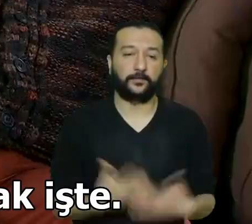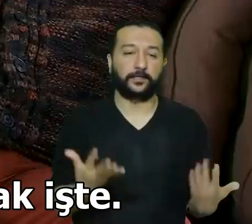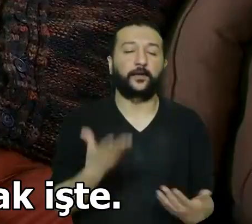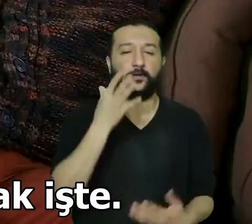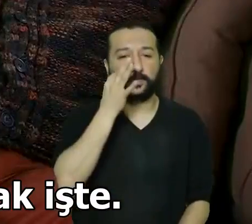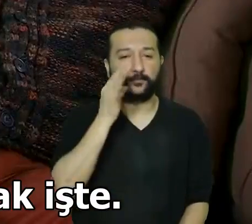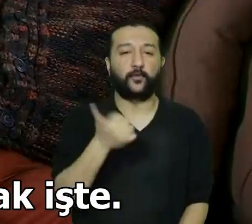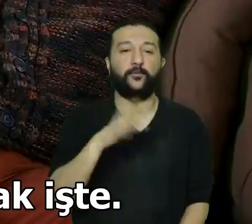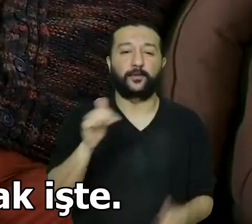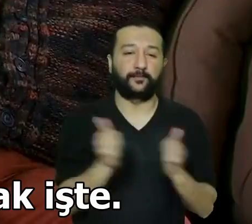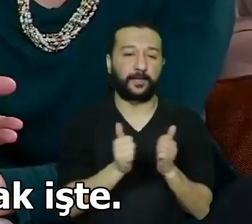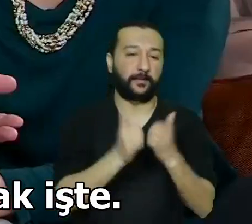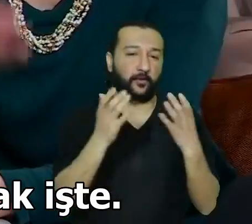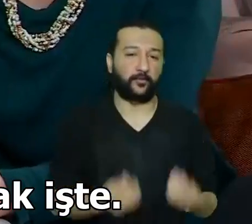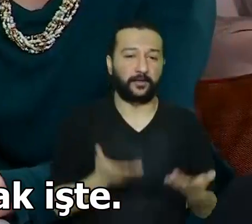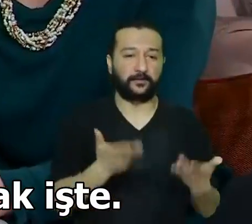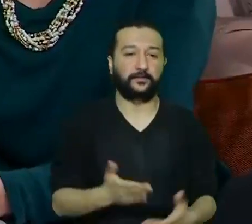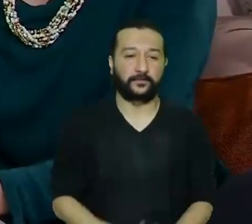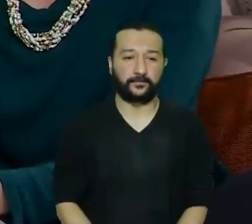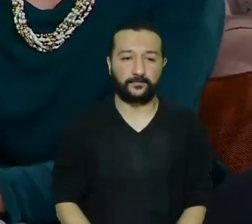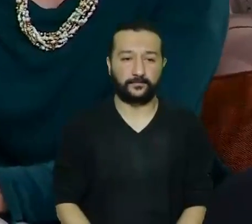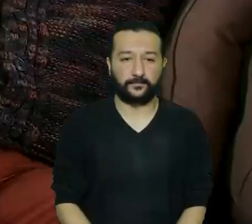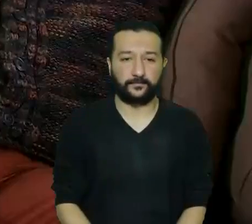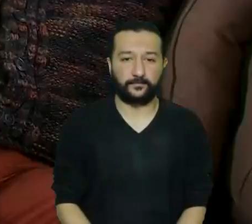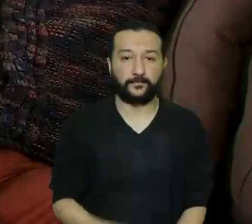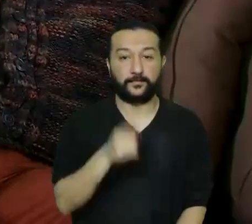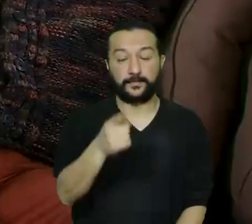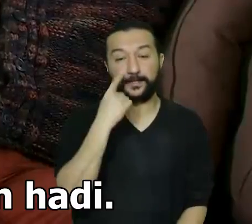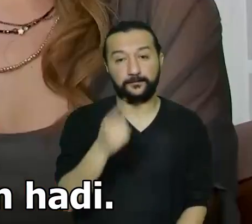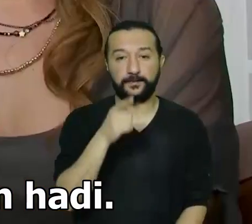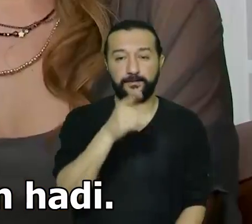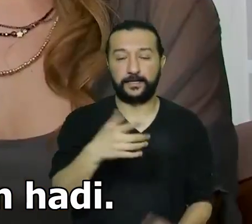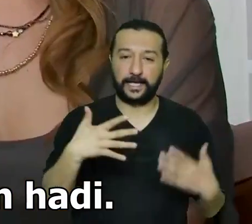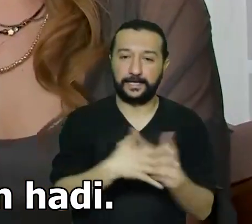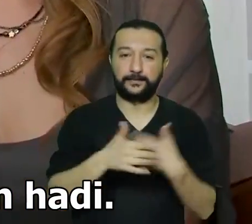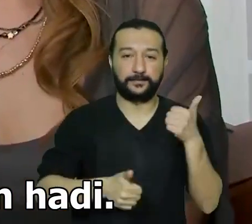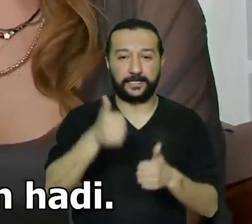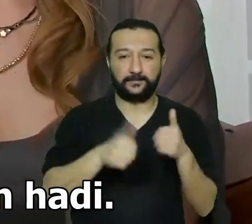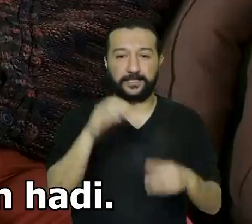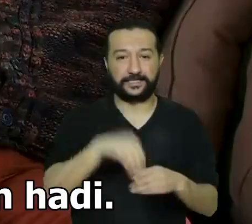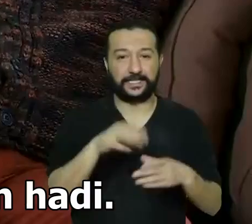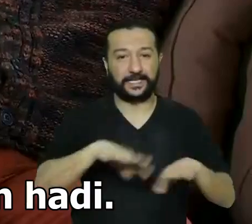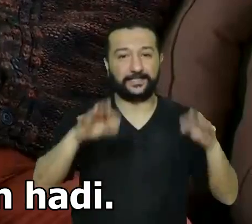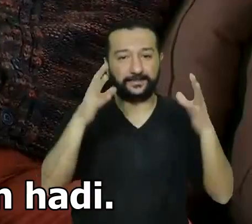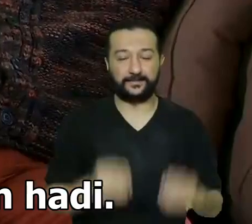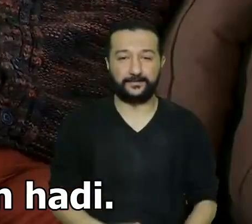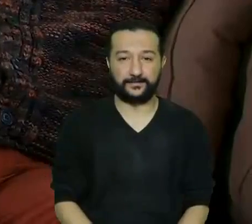Canım, önemli olan birlikte olmak işte. Hadi bakalım. Akşam yarışma için hazırlanın